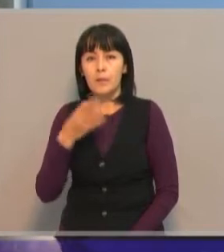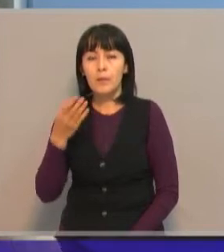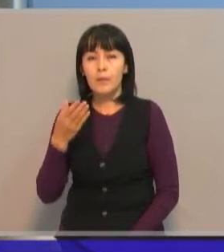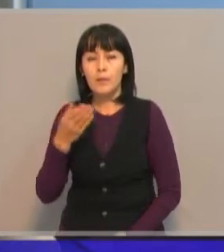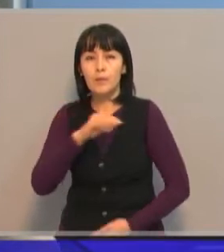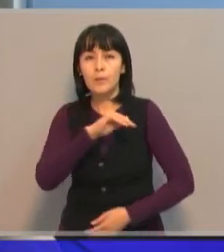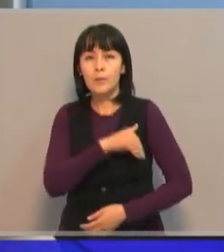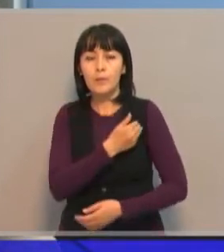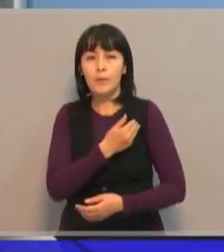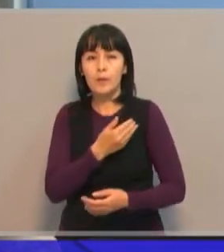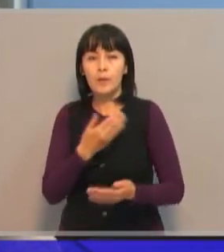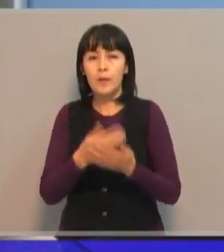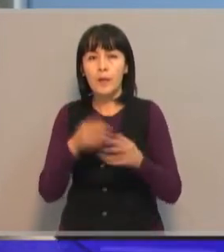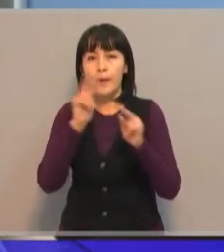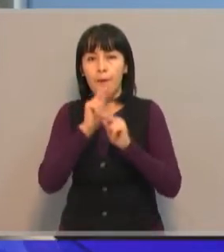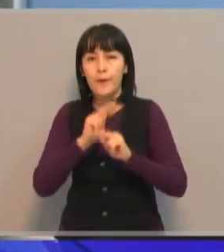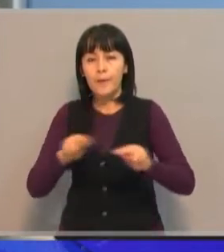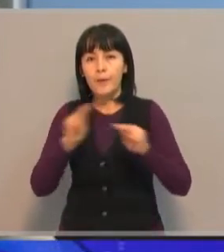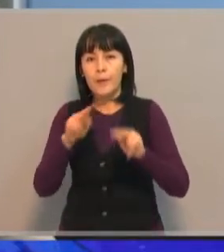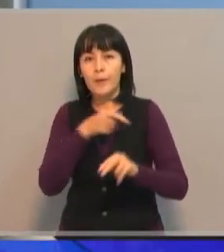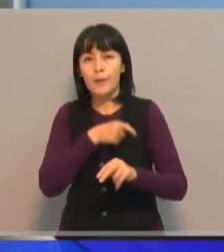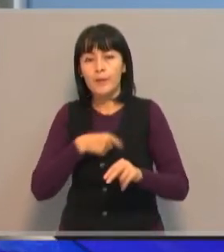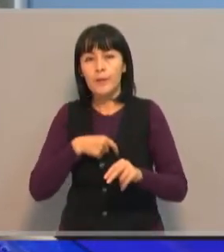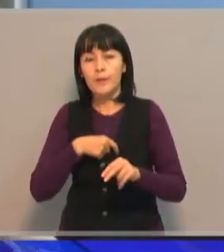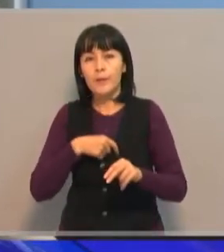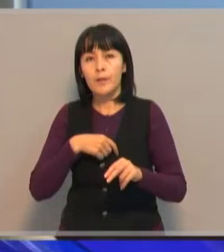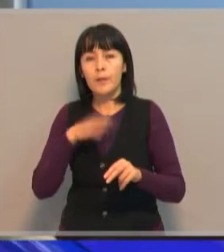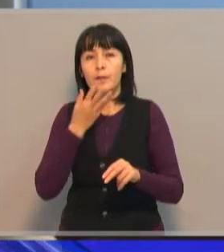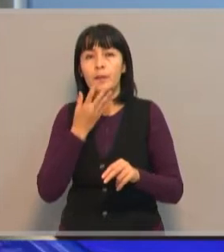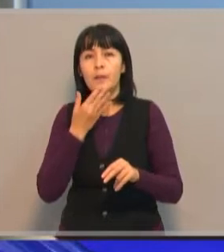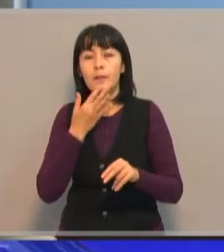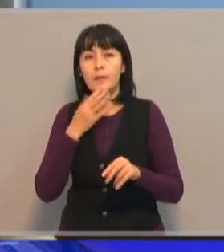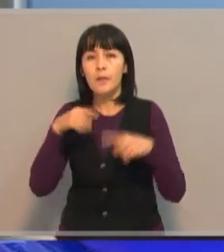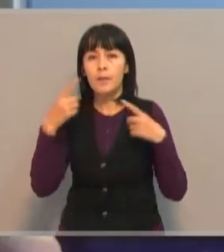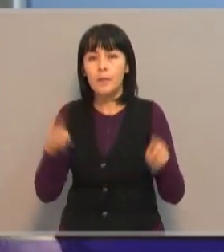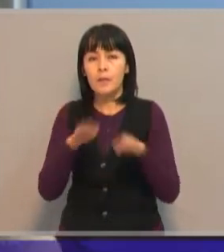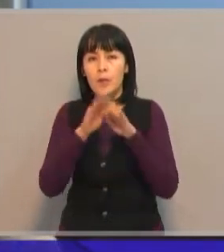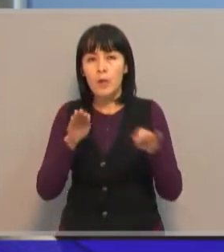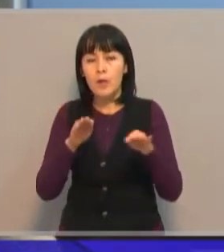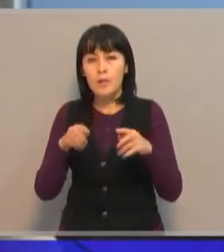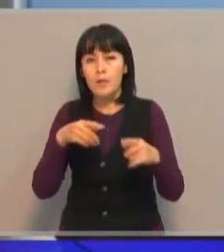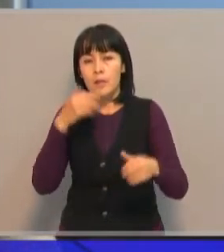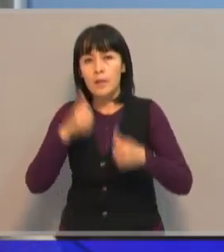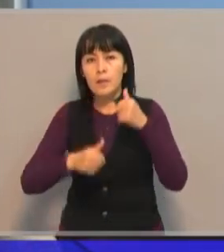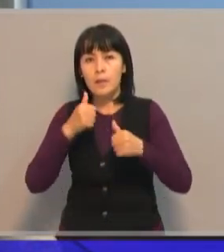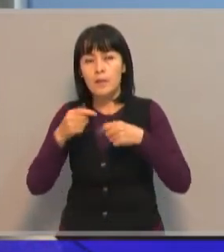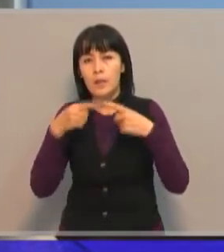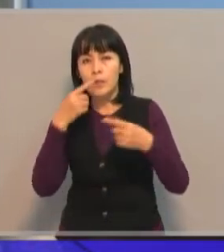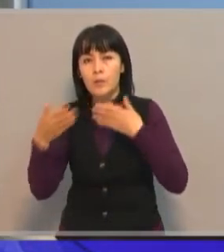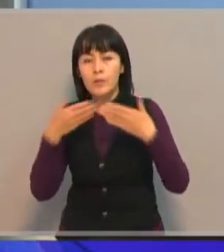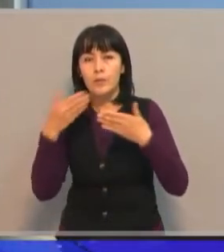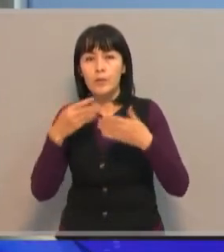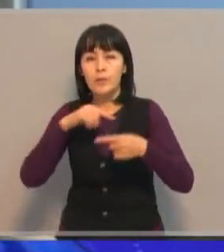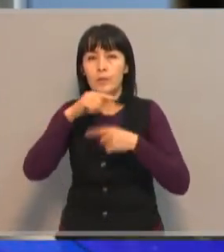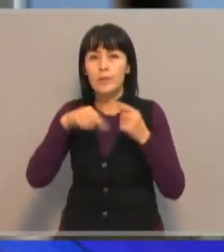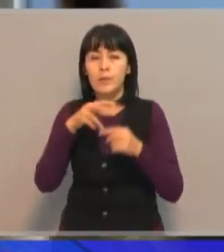тренер дегенде педагог саласында да, филология саласында, яғни басқа оқушыларды дебатқа, пікірсайысқа, немесе басқа да бір